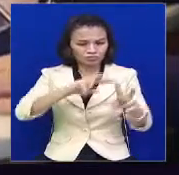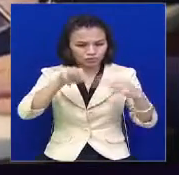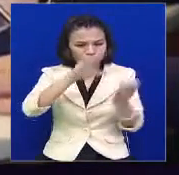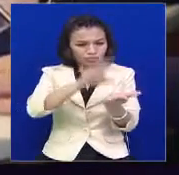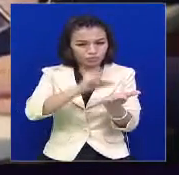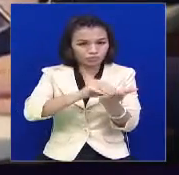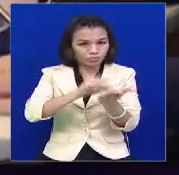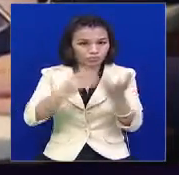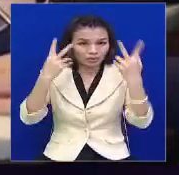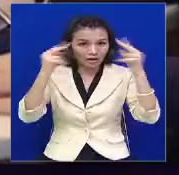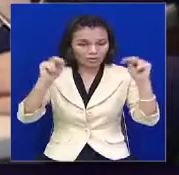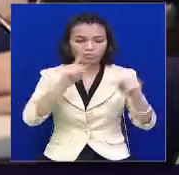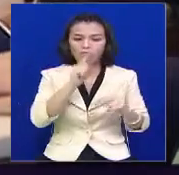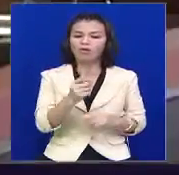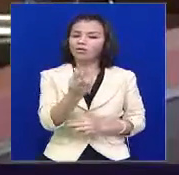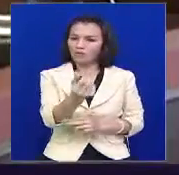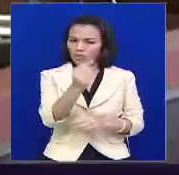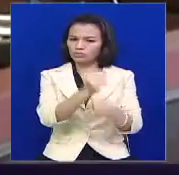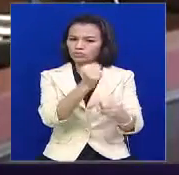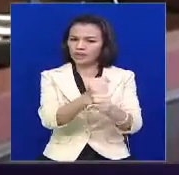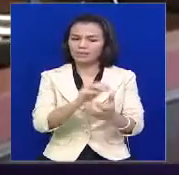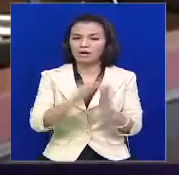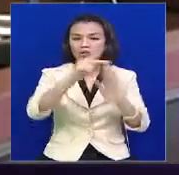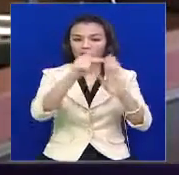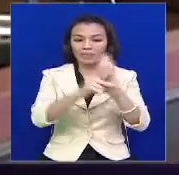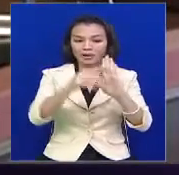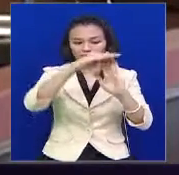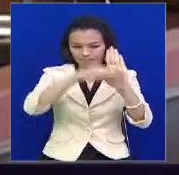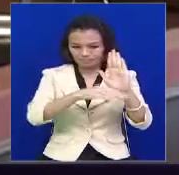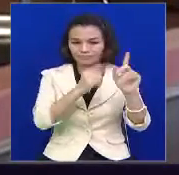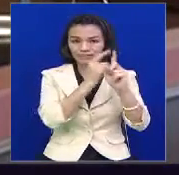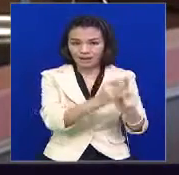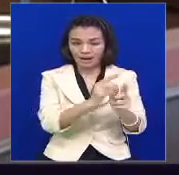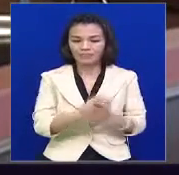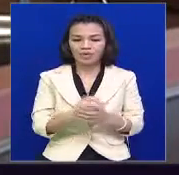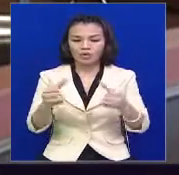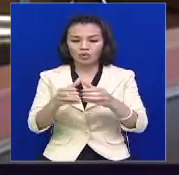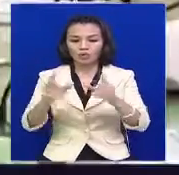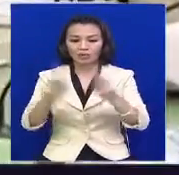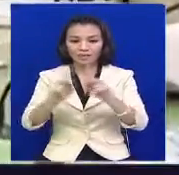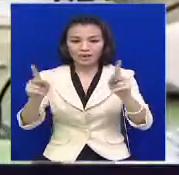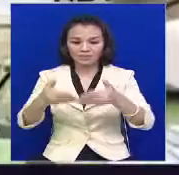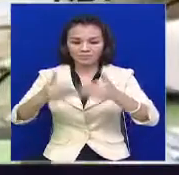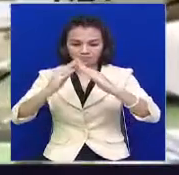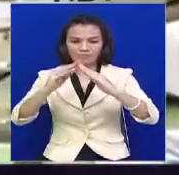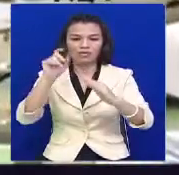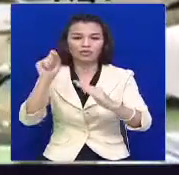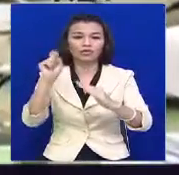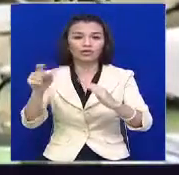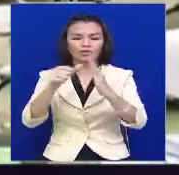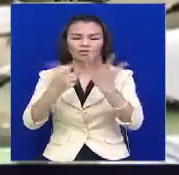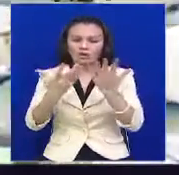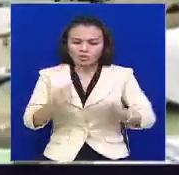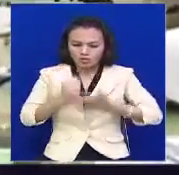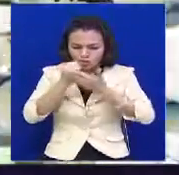เร่งรัดให้ดำเนินการโดยเร็วตามกรอบของกฎหมายพร้อมทั้งตั้งคณะกรรมการติดตามผลการดำเนินการเพื่อให้เกิดผลตาม